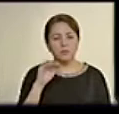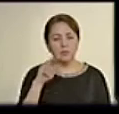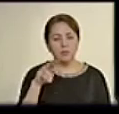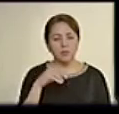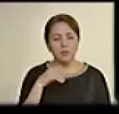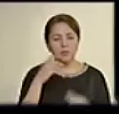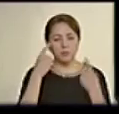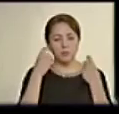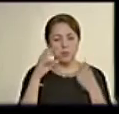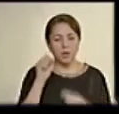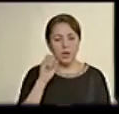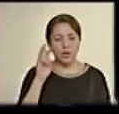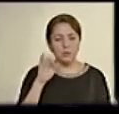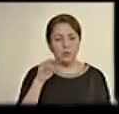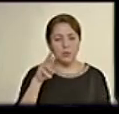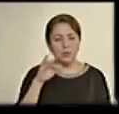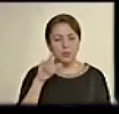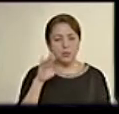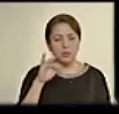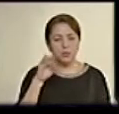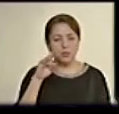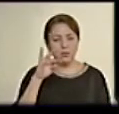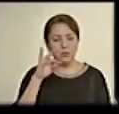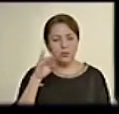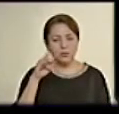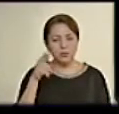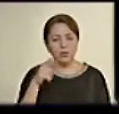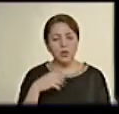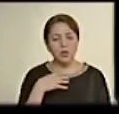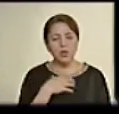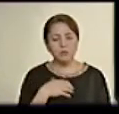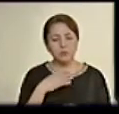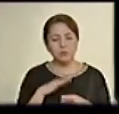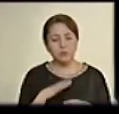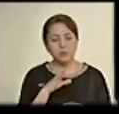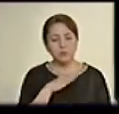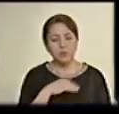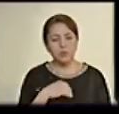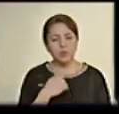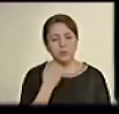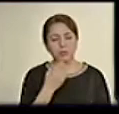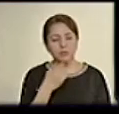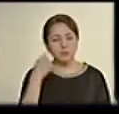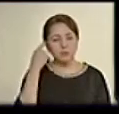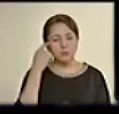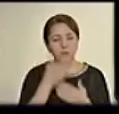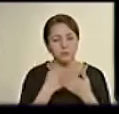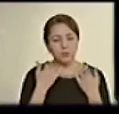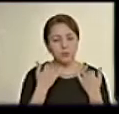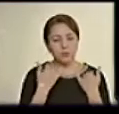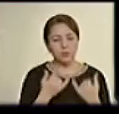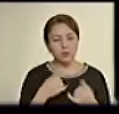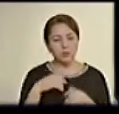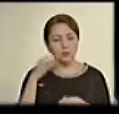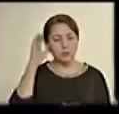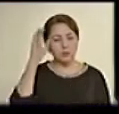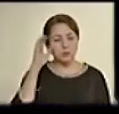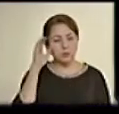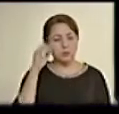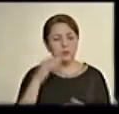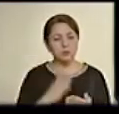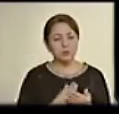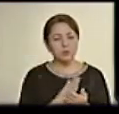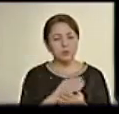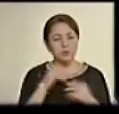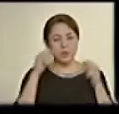asosiy hududlari bo'lgan ekan siz o'quvchilar. Siz hech ikkilanmasdan hozirgi O'zbekiston siyosiy xaritasidan ham